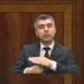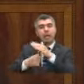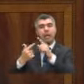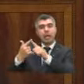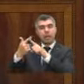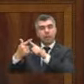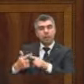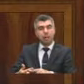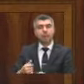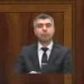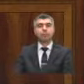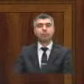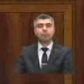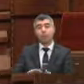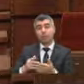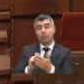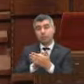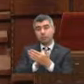للحسابات